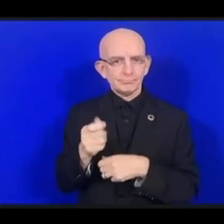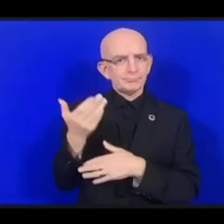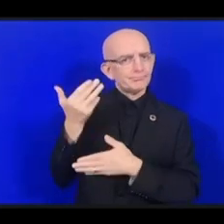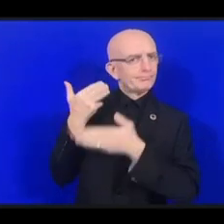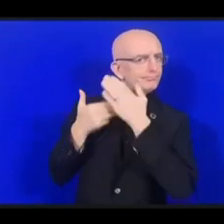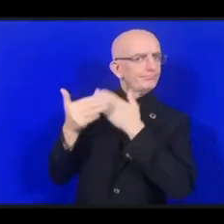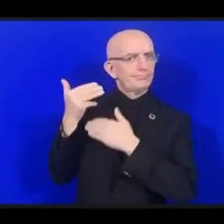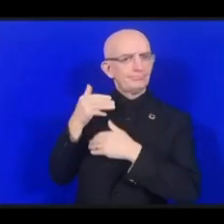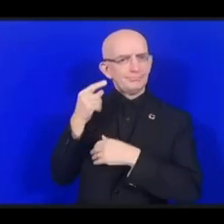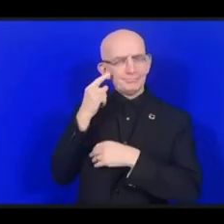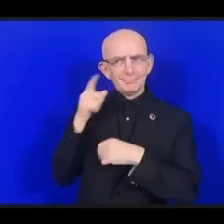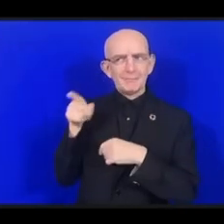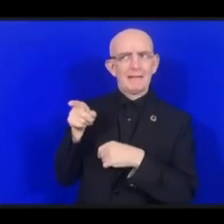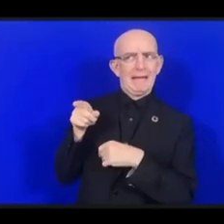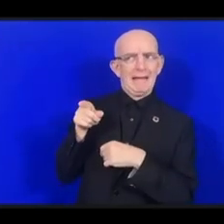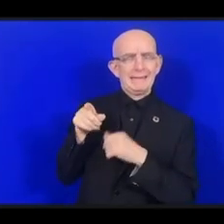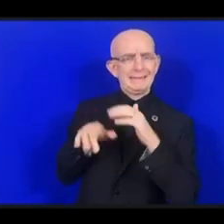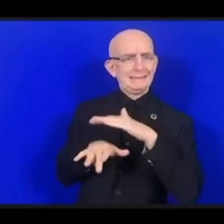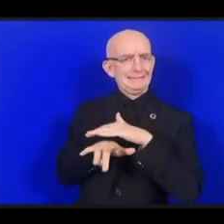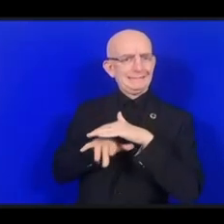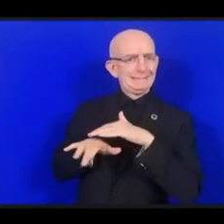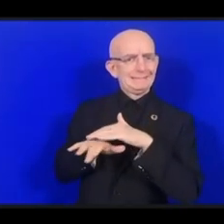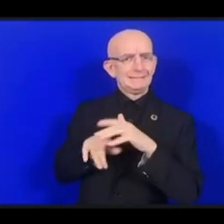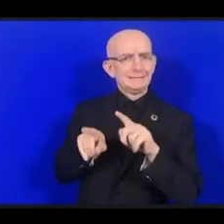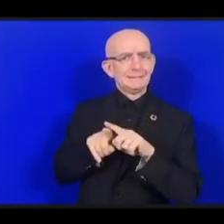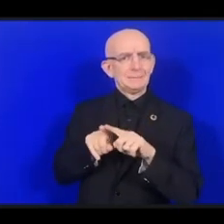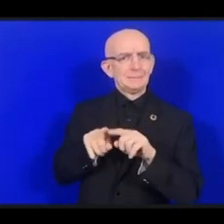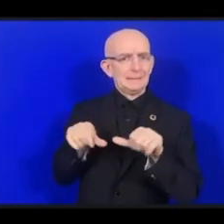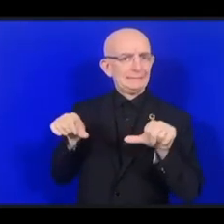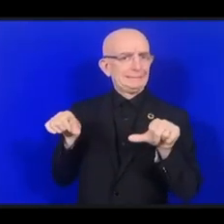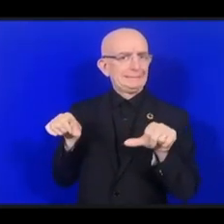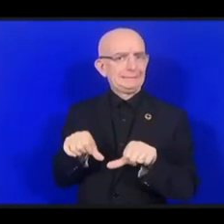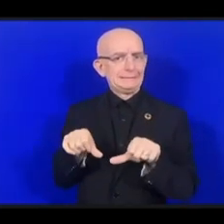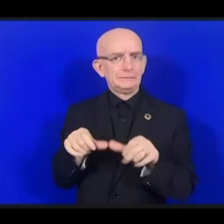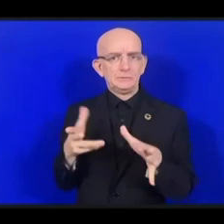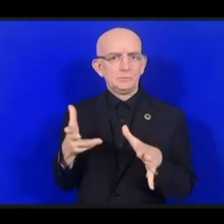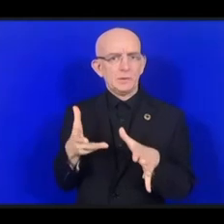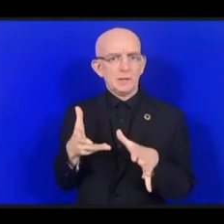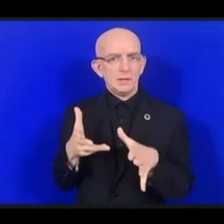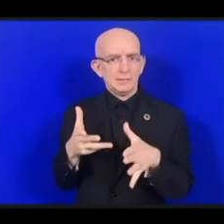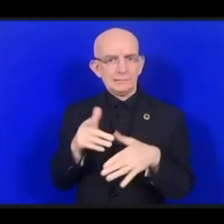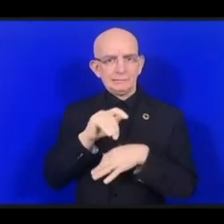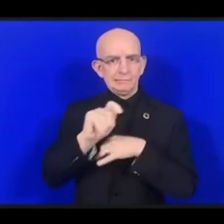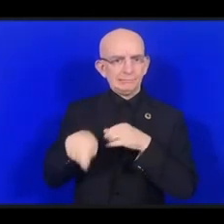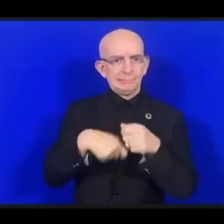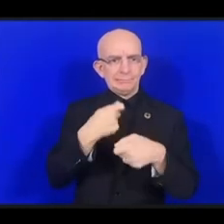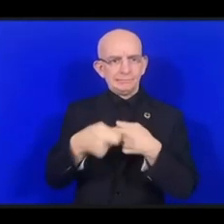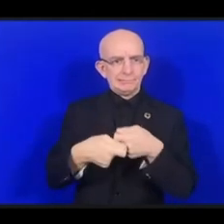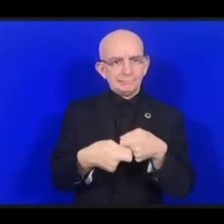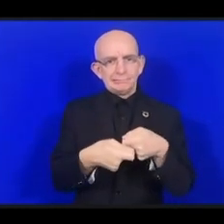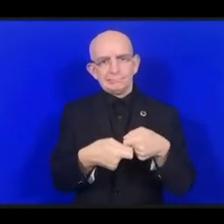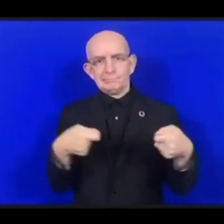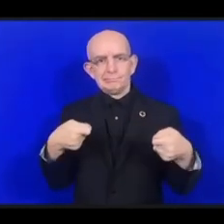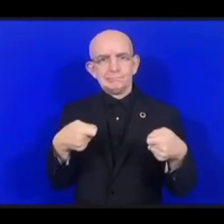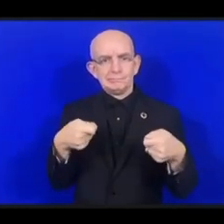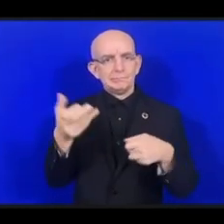parlait de la corde qui servait à attacher les pattes d'un cheval à les